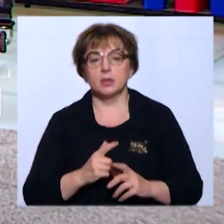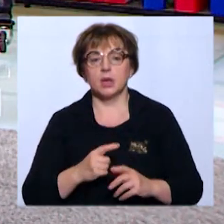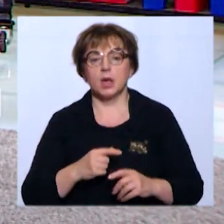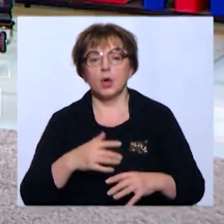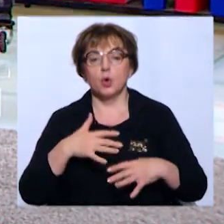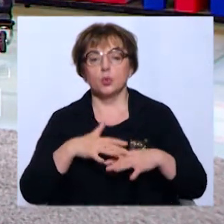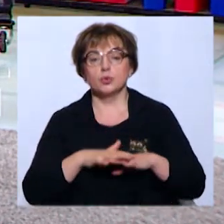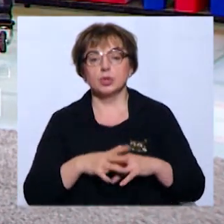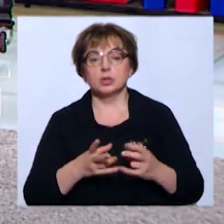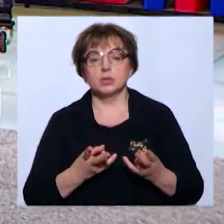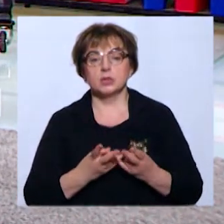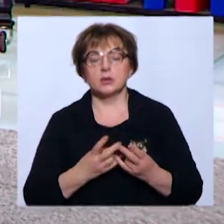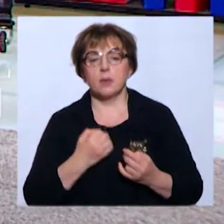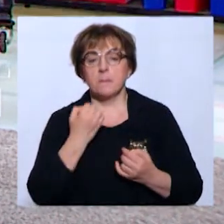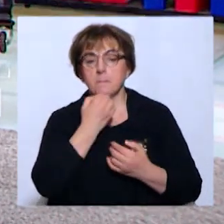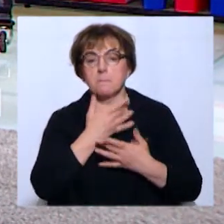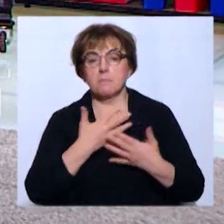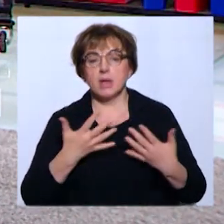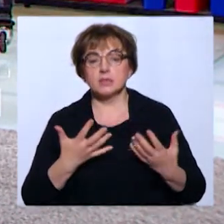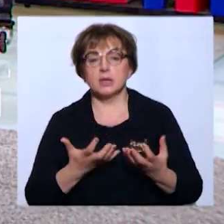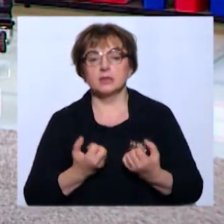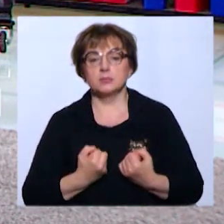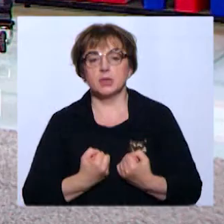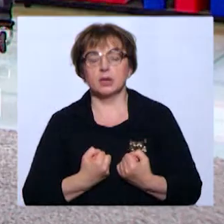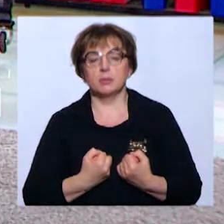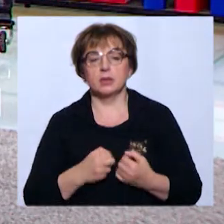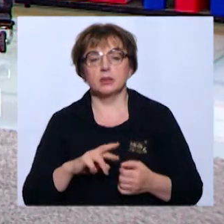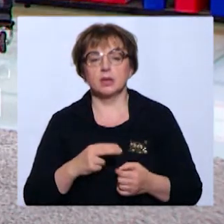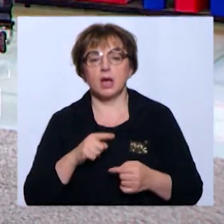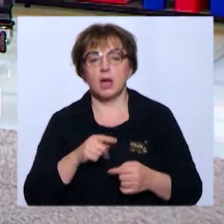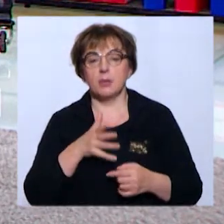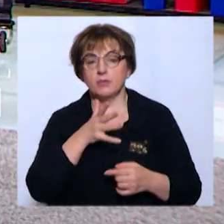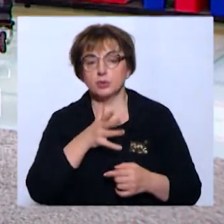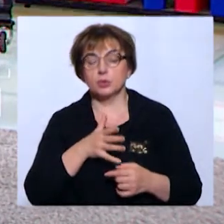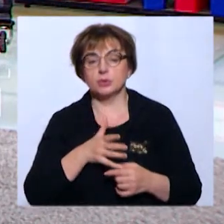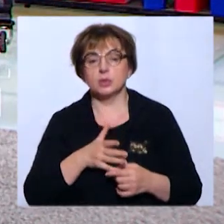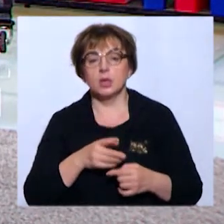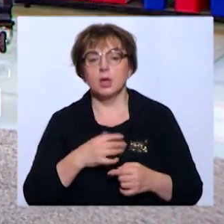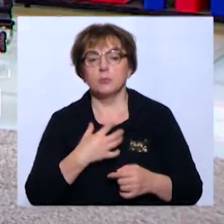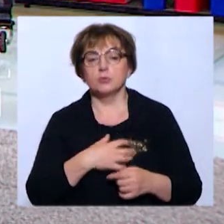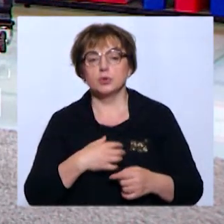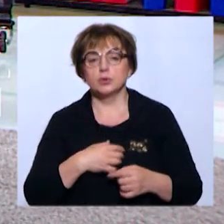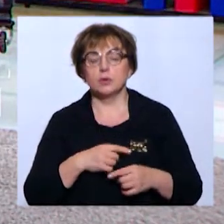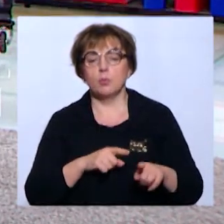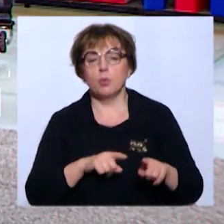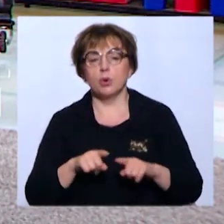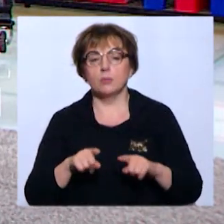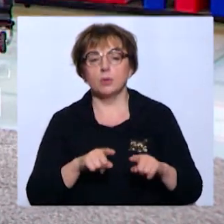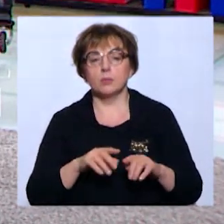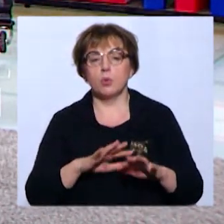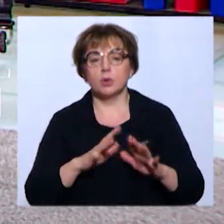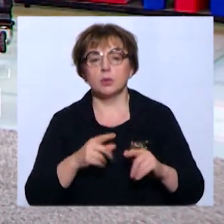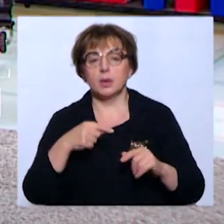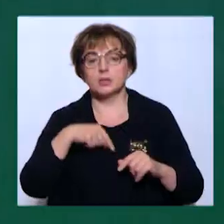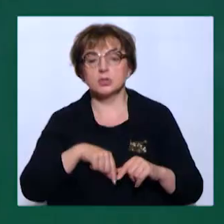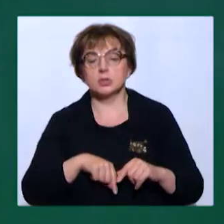საჭირო მასალის მიღება და ამავდროულად მნიშვნელოვანი პროცესი, რომელიც ხდება,